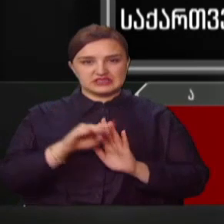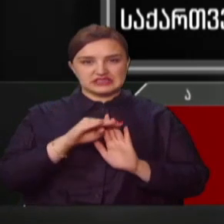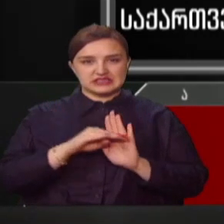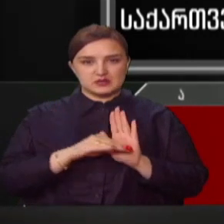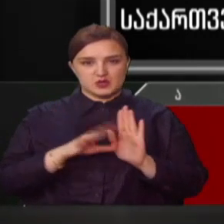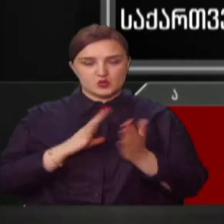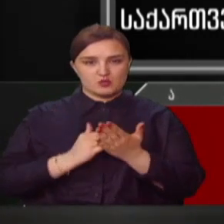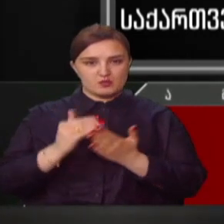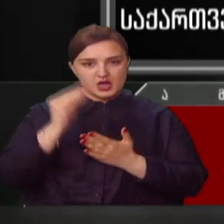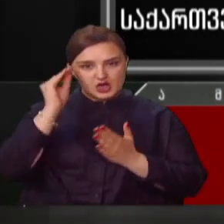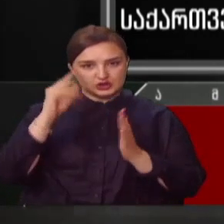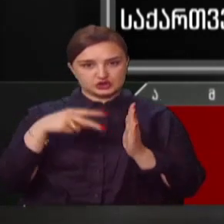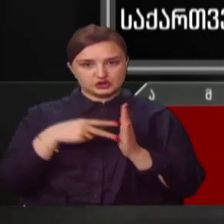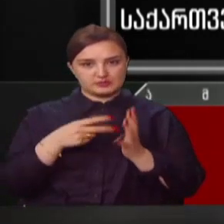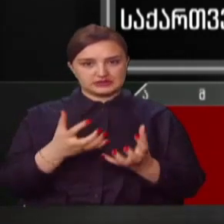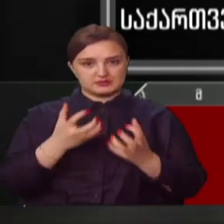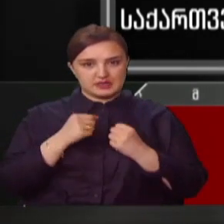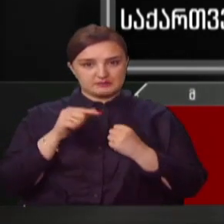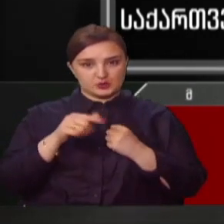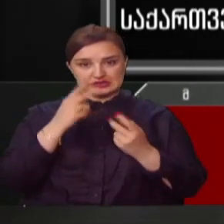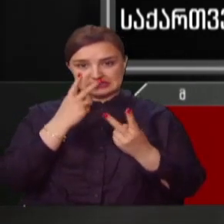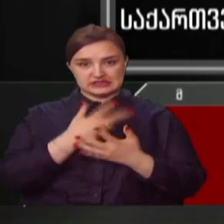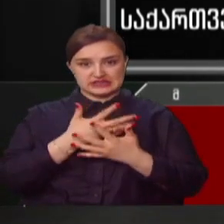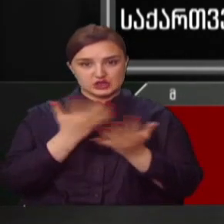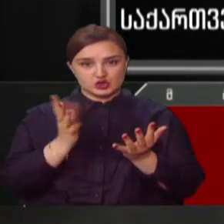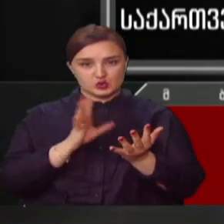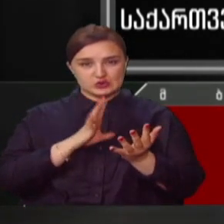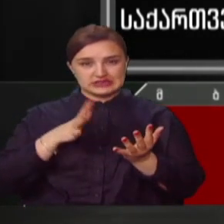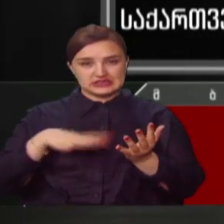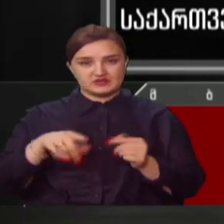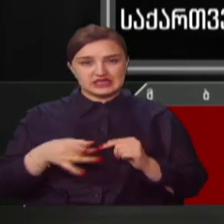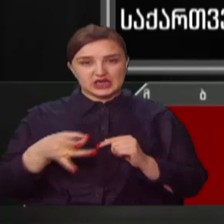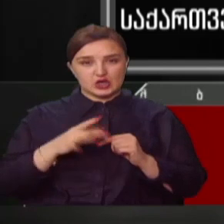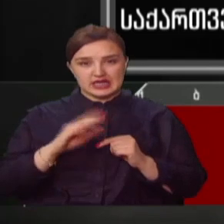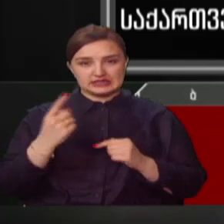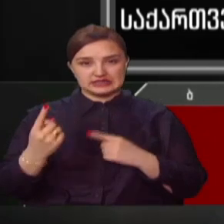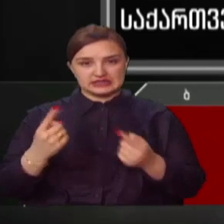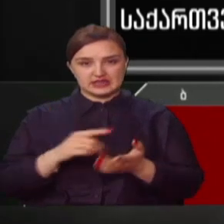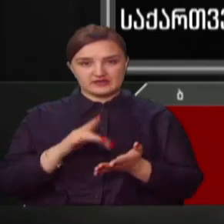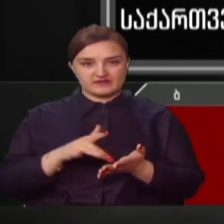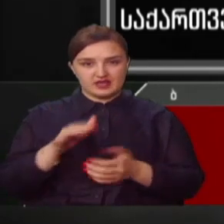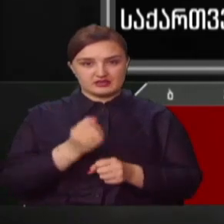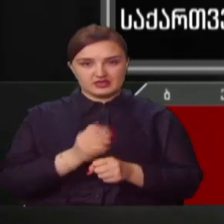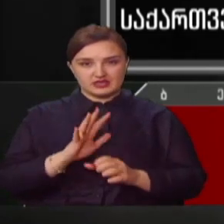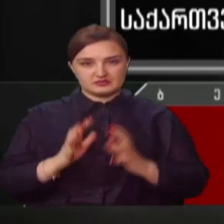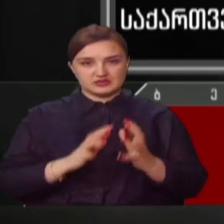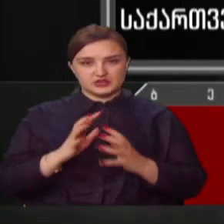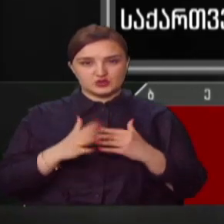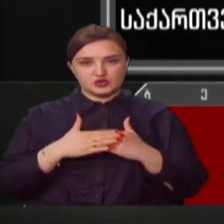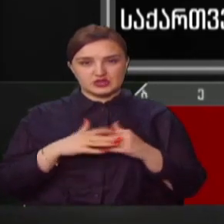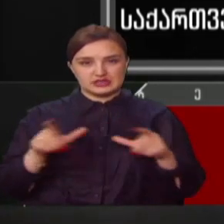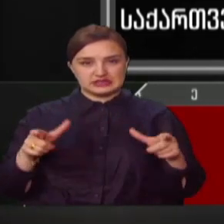მაღალი შეფასება, რაც საჯაროდაც იქნა გაჟღერებული. საქართველოზე მეც, არა მხოლოდ რეგიონში, არც ერთი ქვეყანა არ აკეთებს საერთაშორისო სანქციების